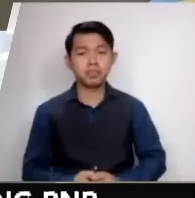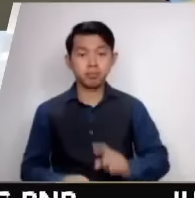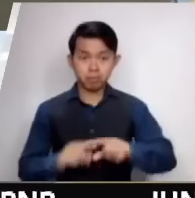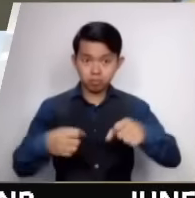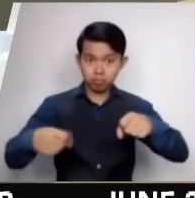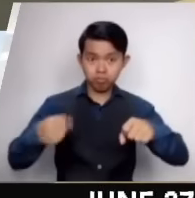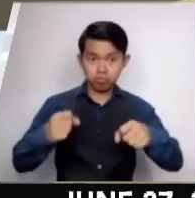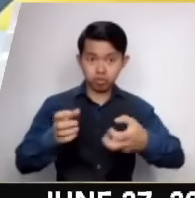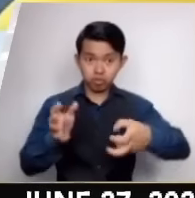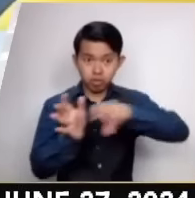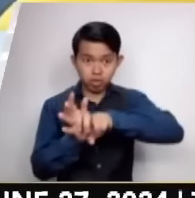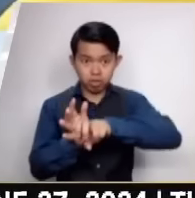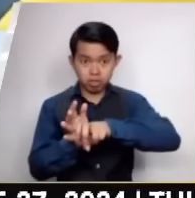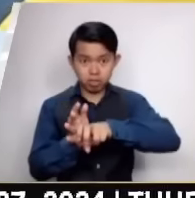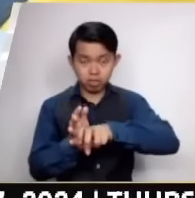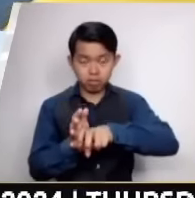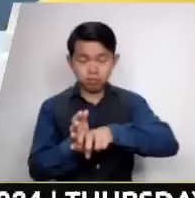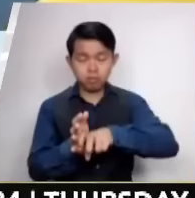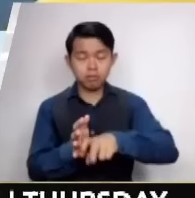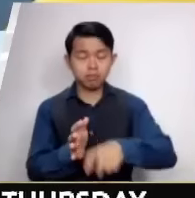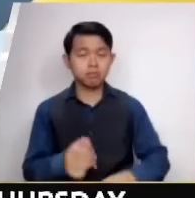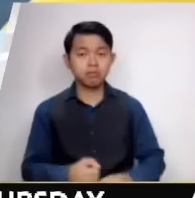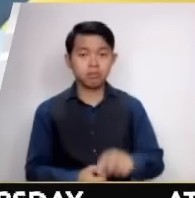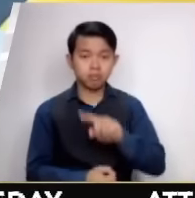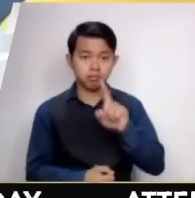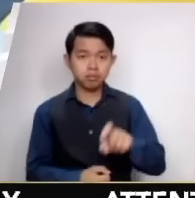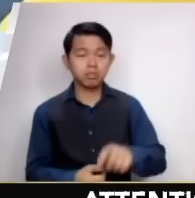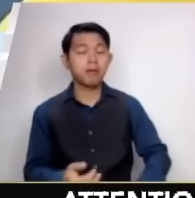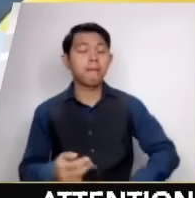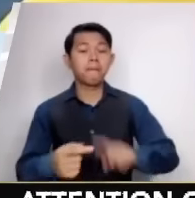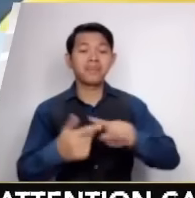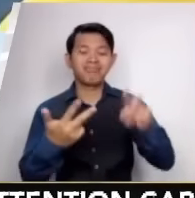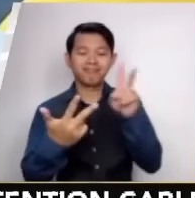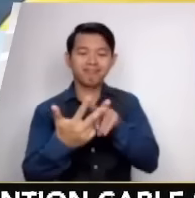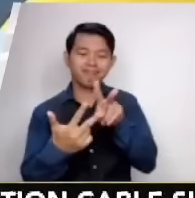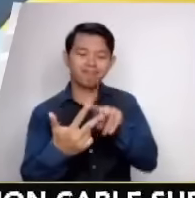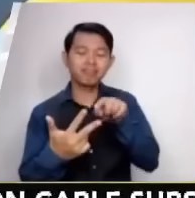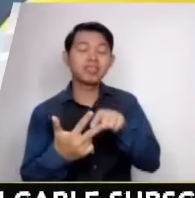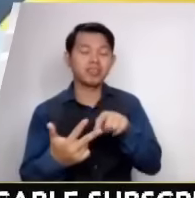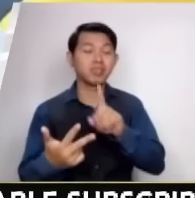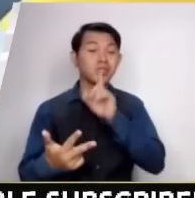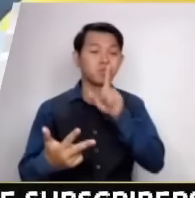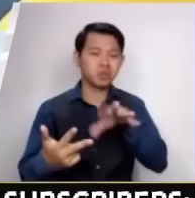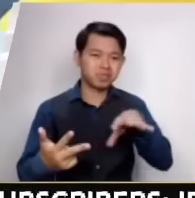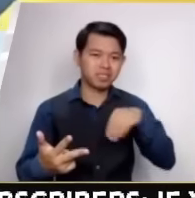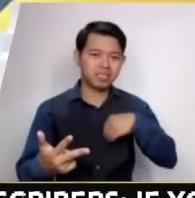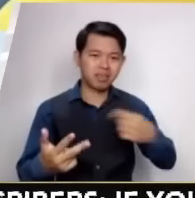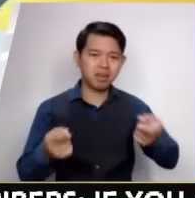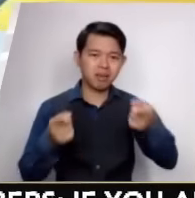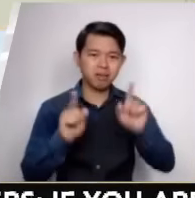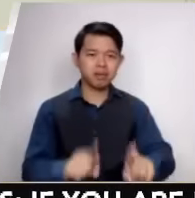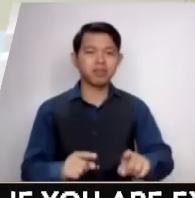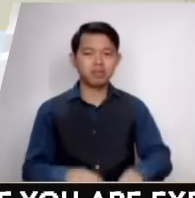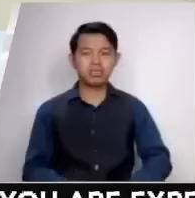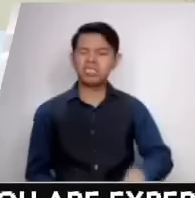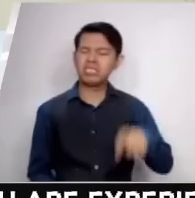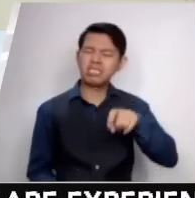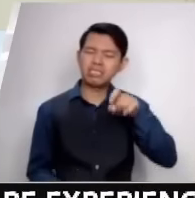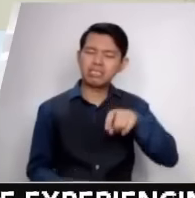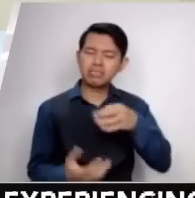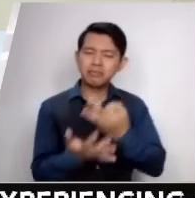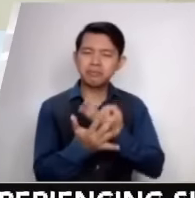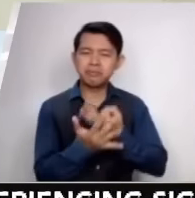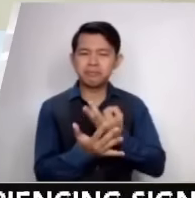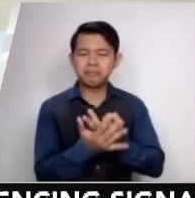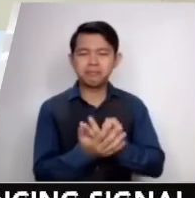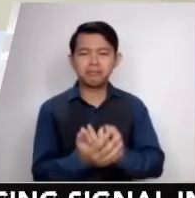up? Aminado naman ang dalawa pang suspect na nang hold up sila. Birthday ko lang po kasi kailangan ng pera. Sumama lang po ako sa kanila